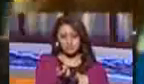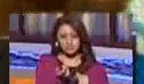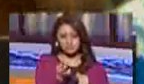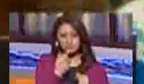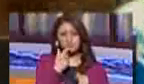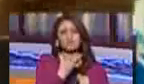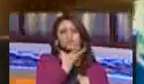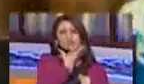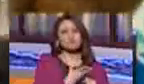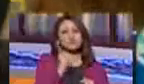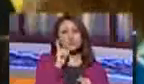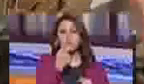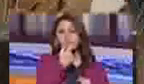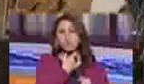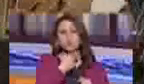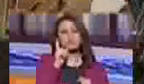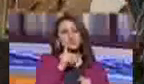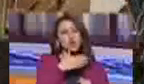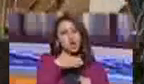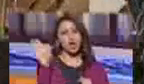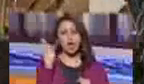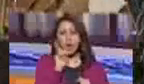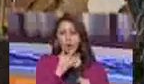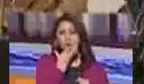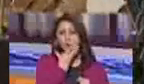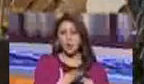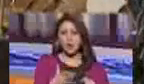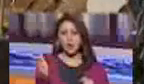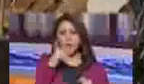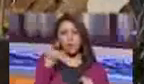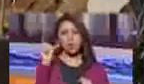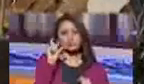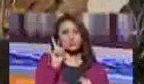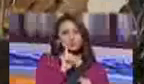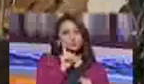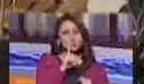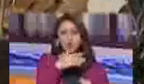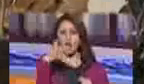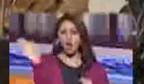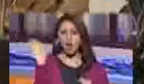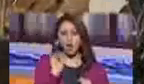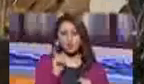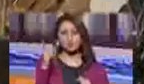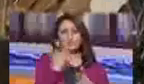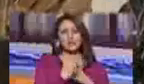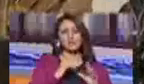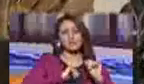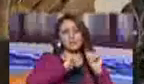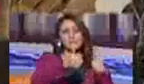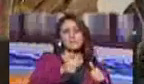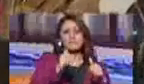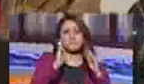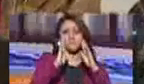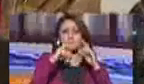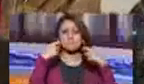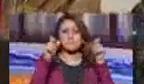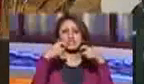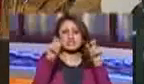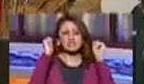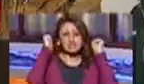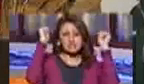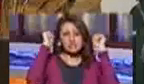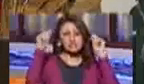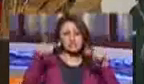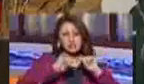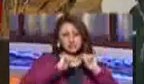تمسك البلد بس. احنا ساكنين جنب مستشفى المطريه، جبنا بعضينا وجينا فلقيت اخويا جوه مستشفى